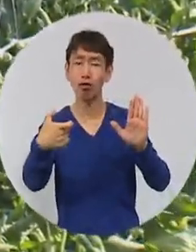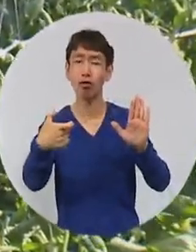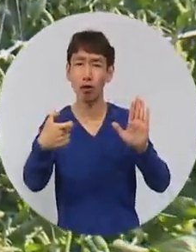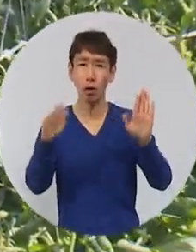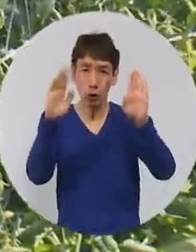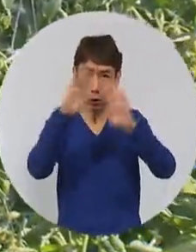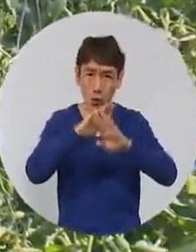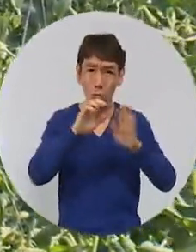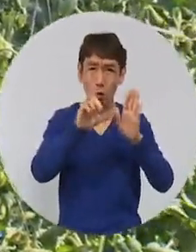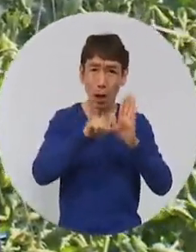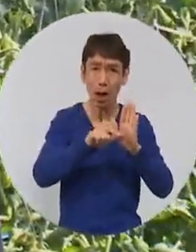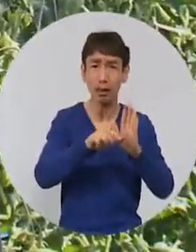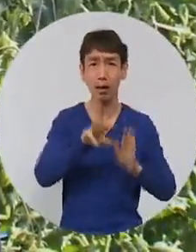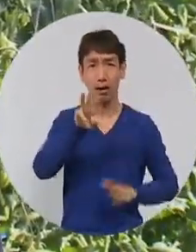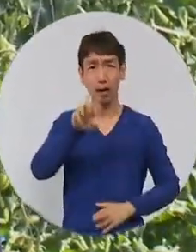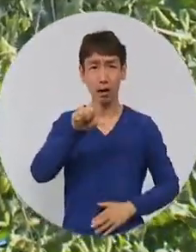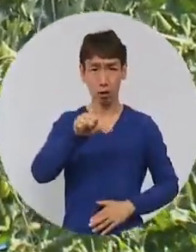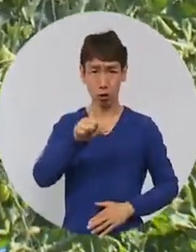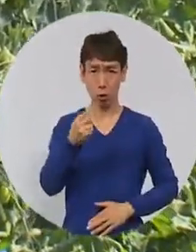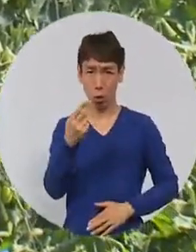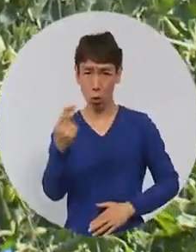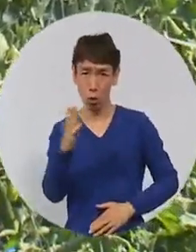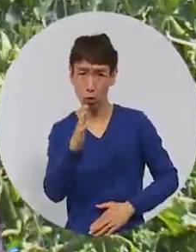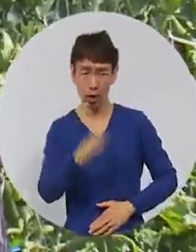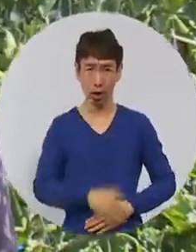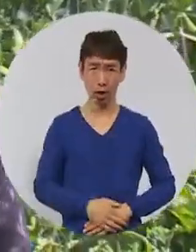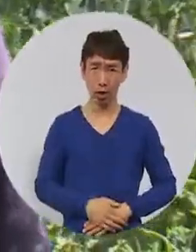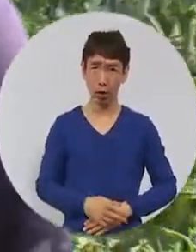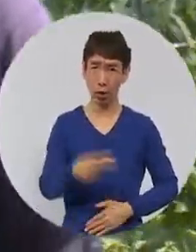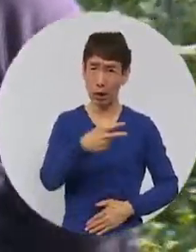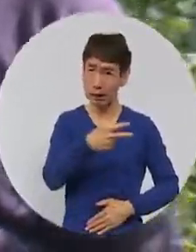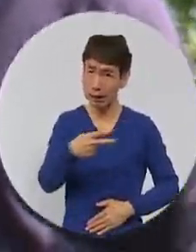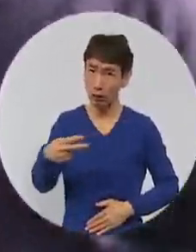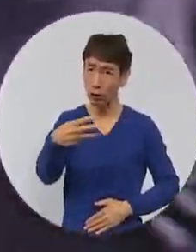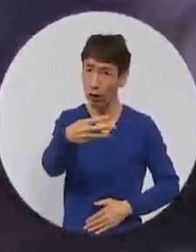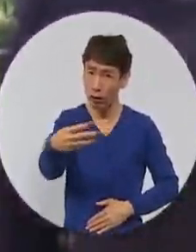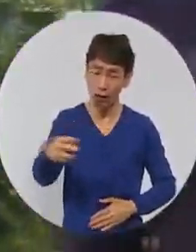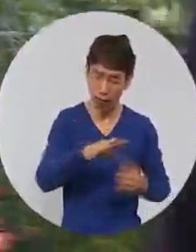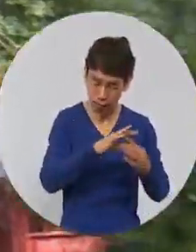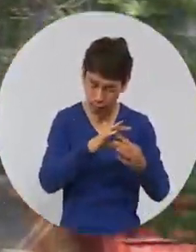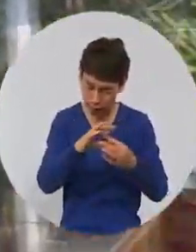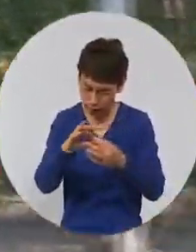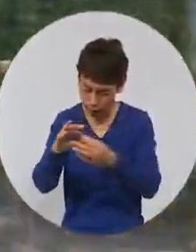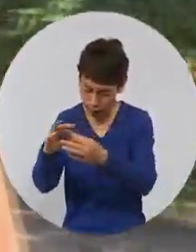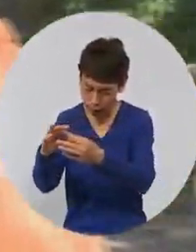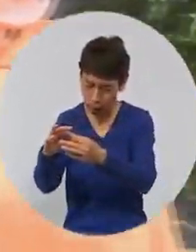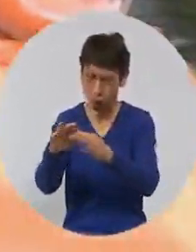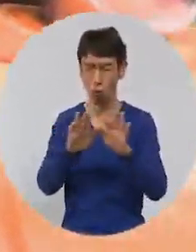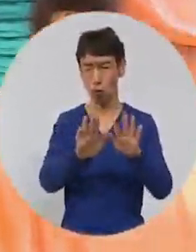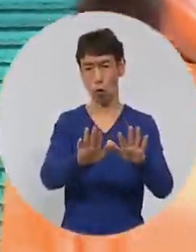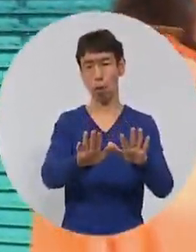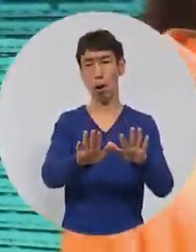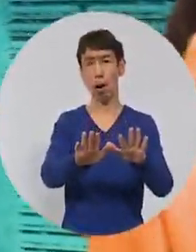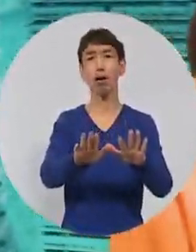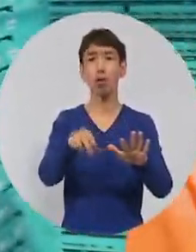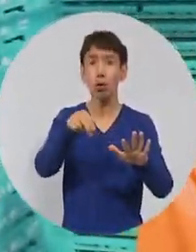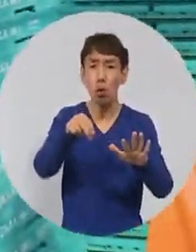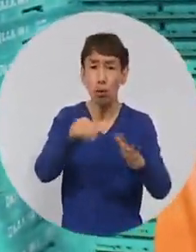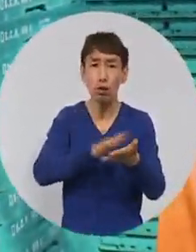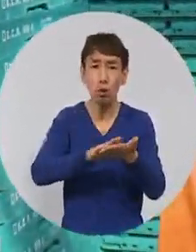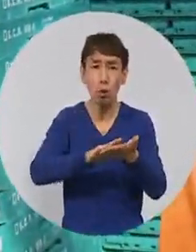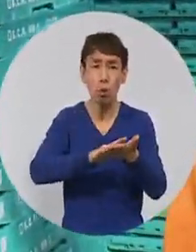んないような状態に2週間か3週間置いておくのよ。するとすごい消毒効果があって、病